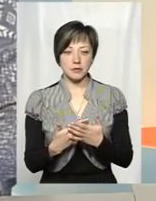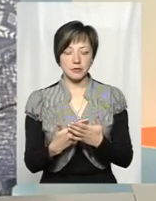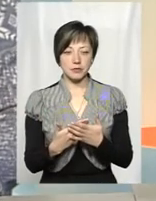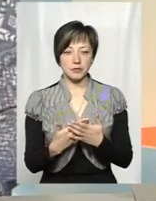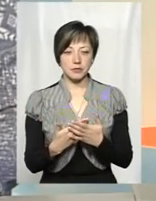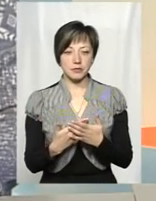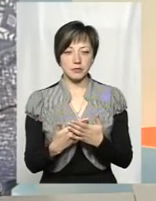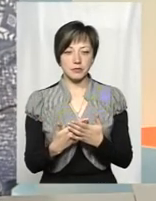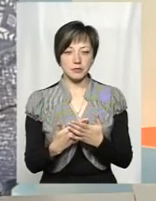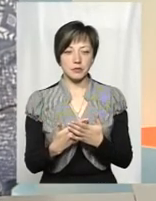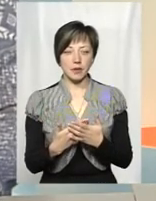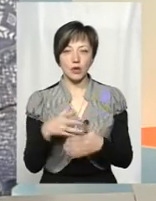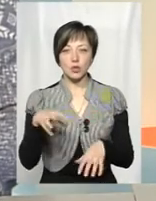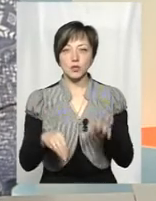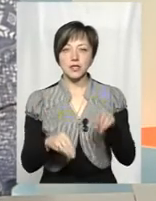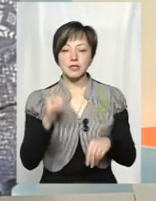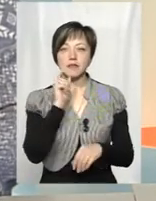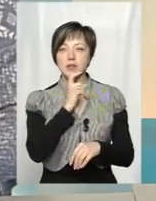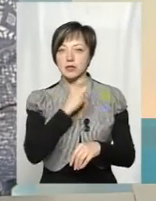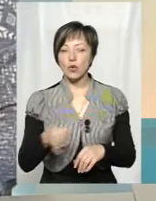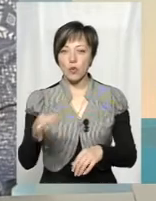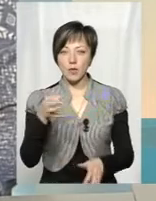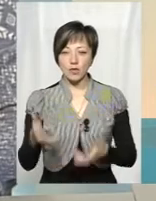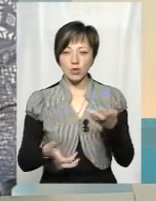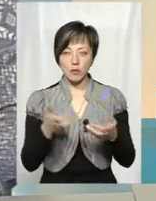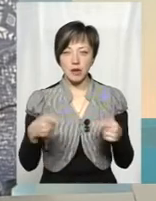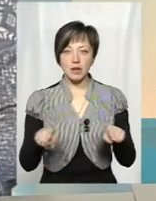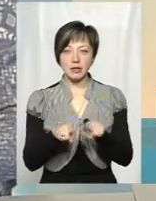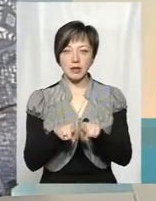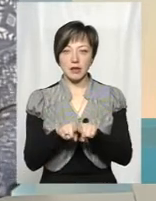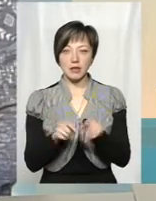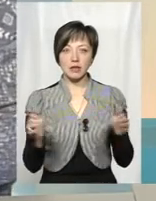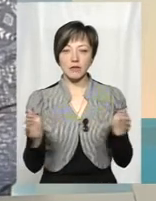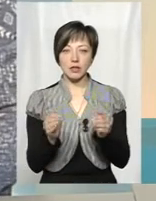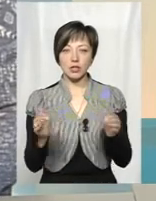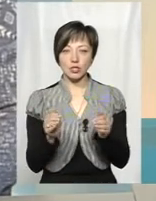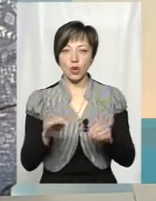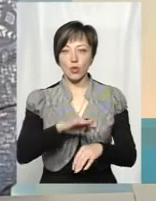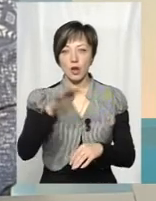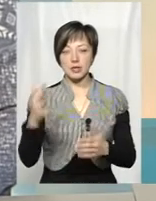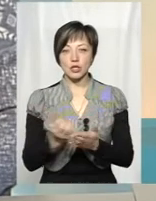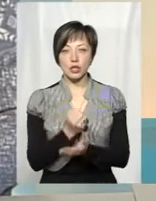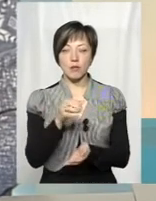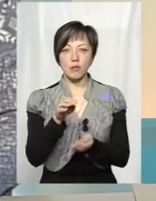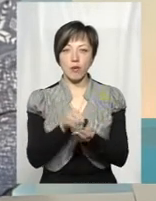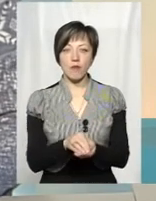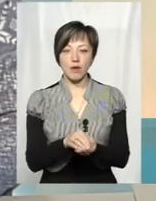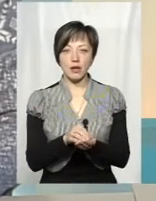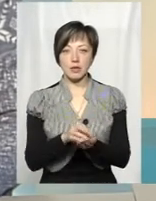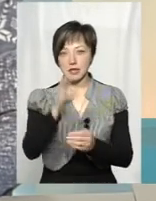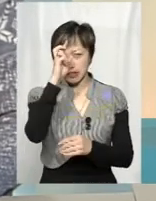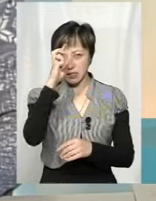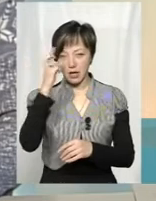в сусідній Вінницькій області розкопали такий невеличкий курган, де знайшли поховання